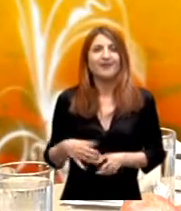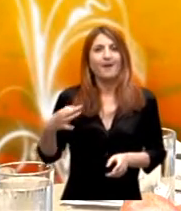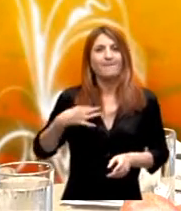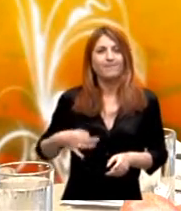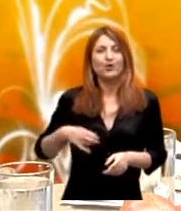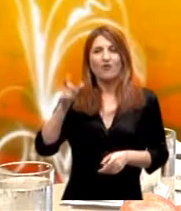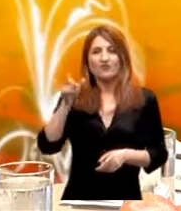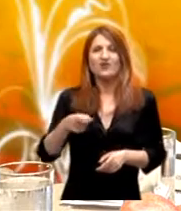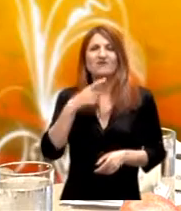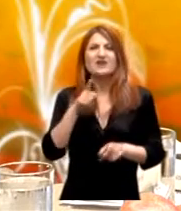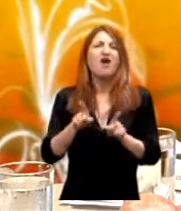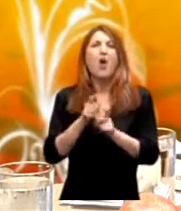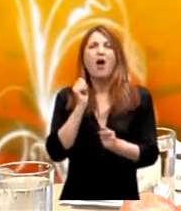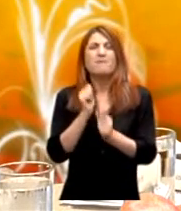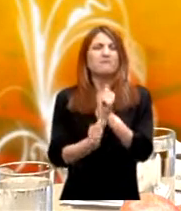Košić, pakao. Da.